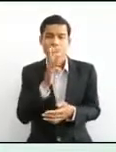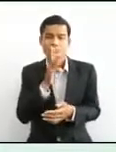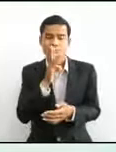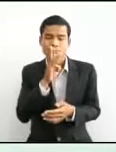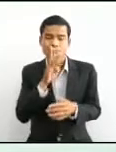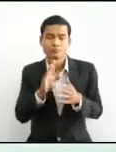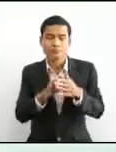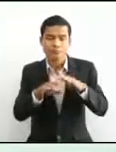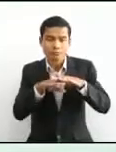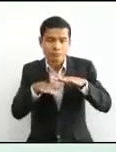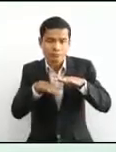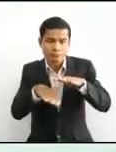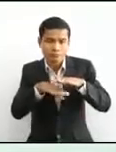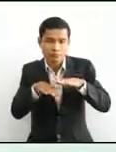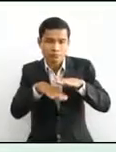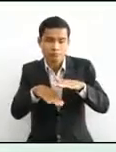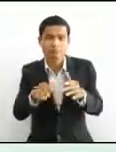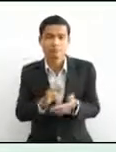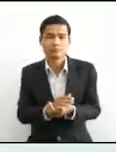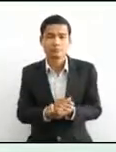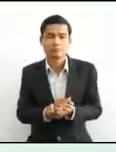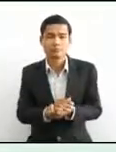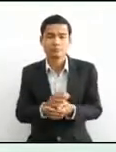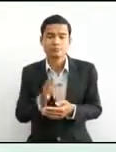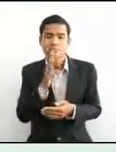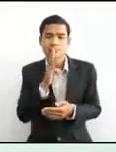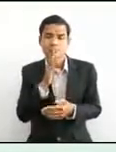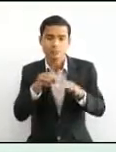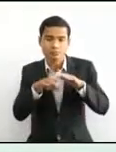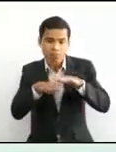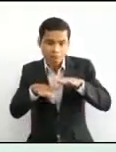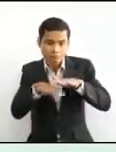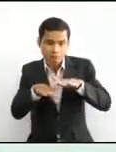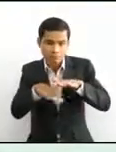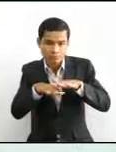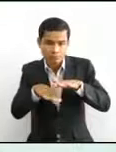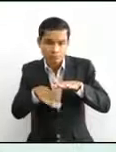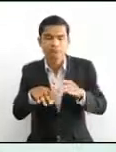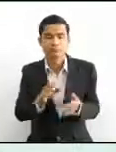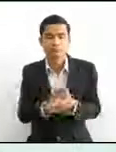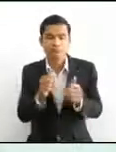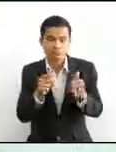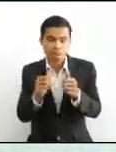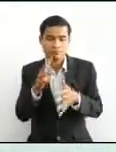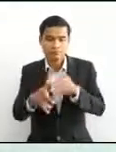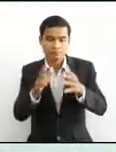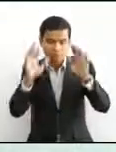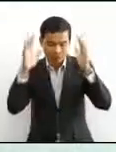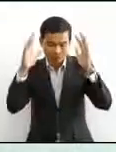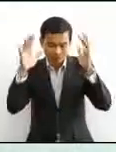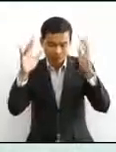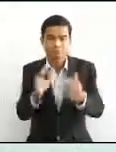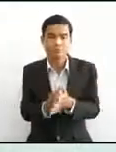rẻ đồng tiết tất rẻ cha ông sắp